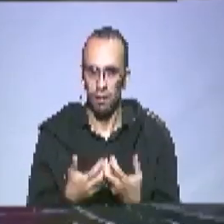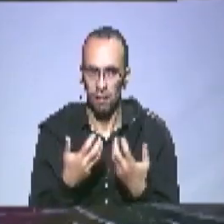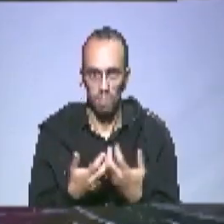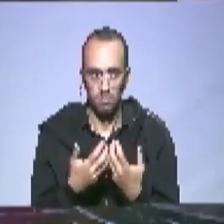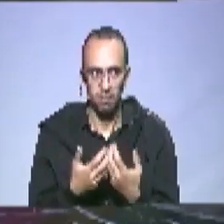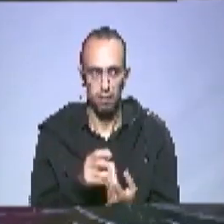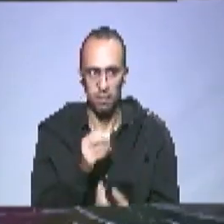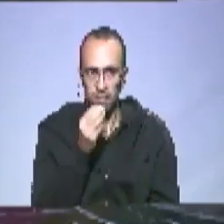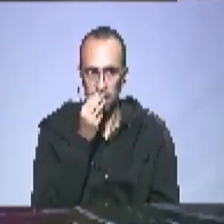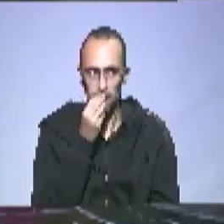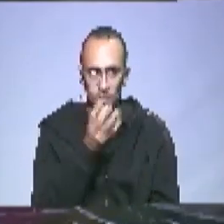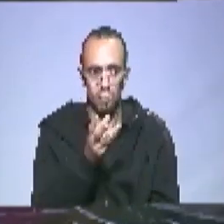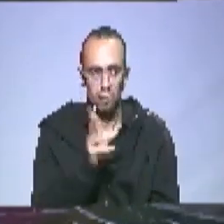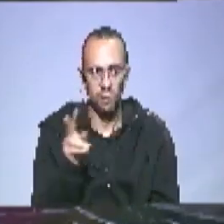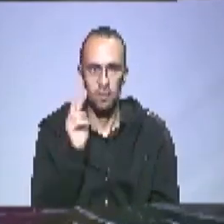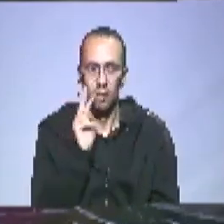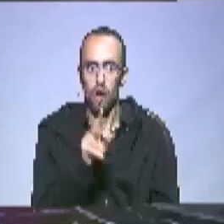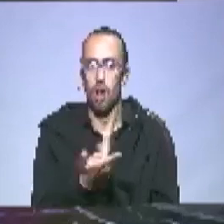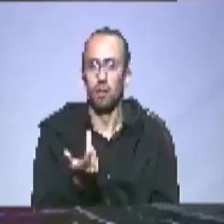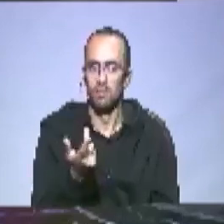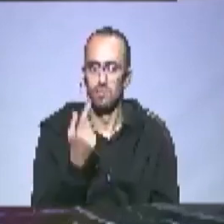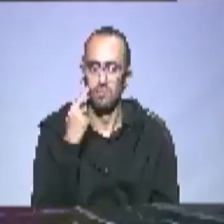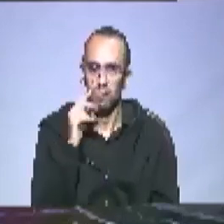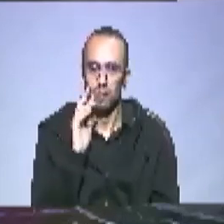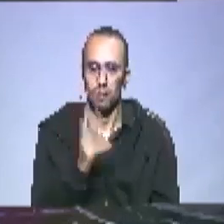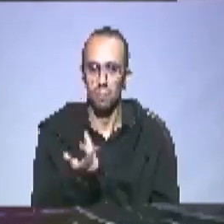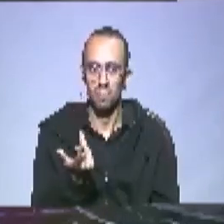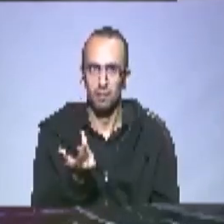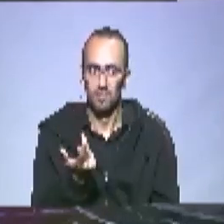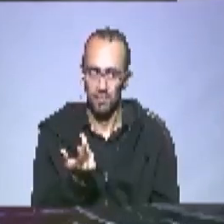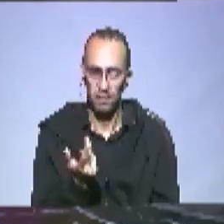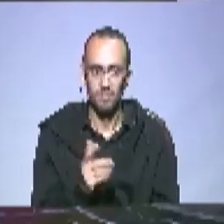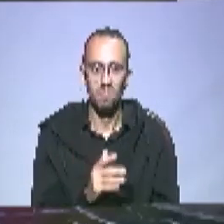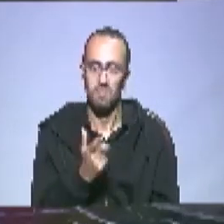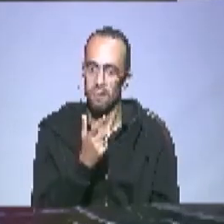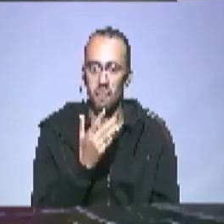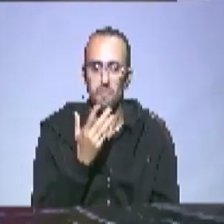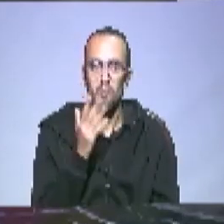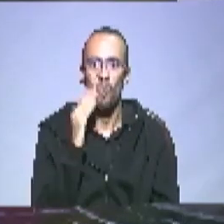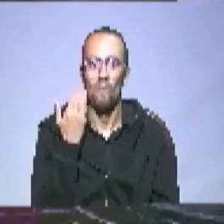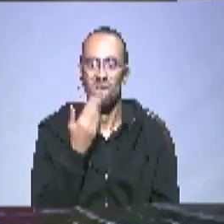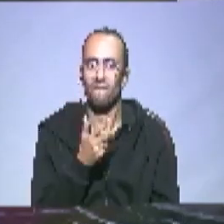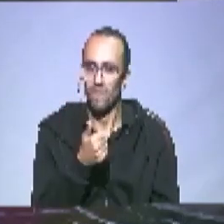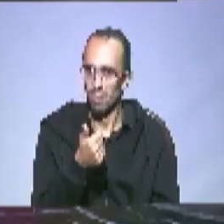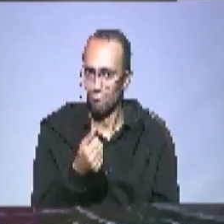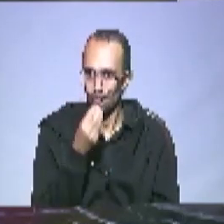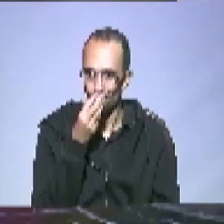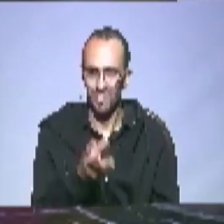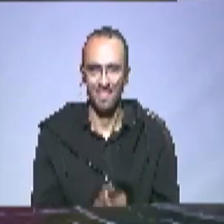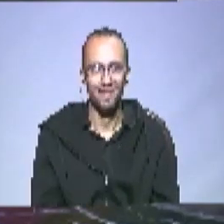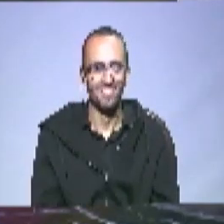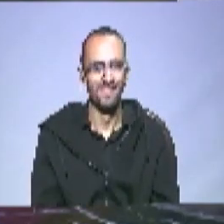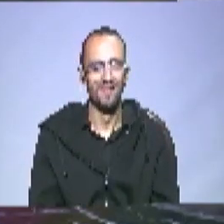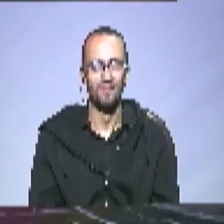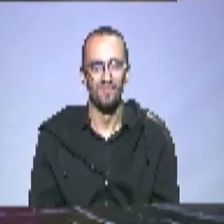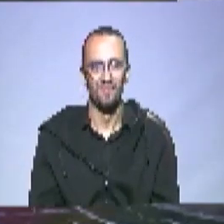السلطه لونها عامل ازاي؟ قولي لي كده بقى قصه. البربري اللي انت بتحبه. ايوه.